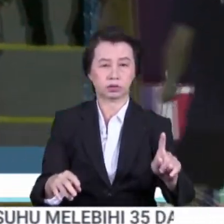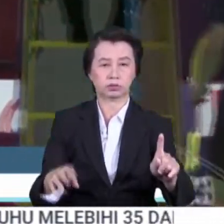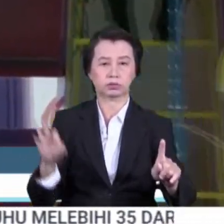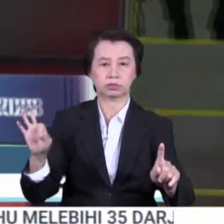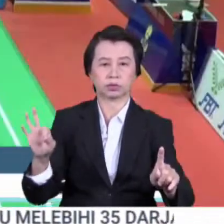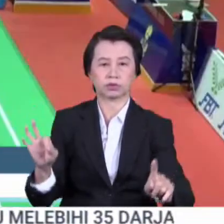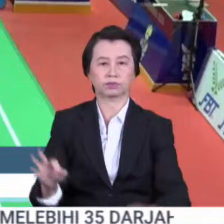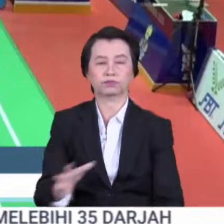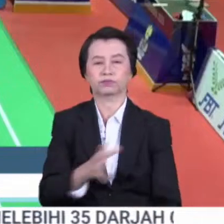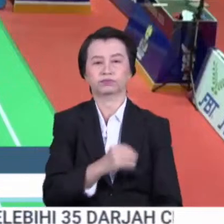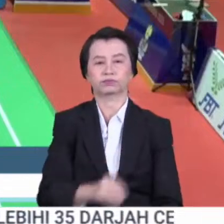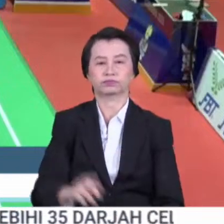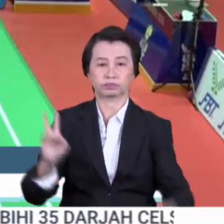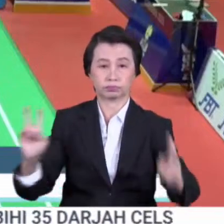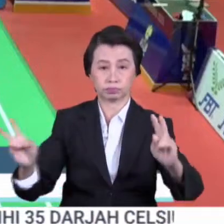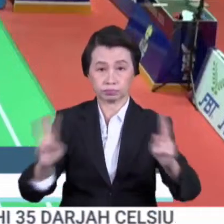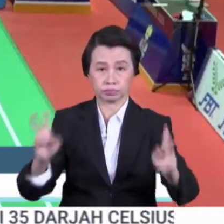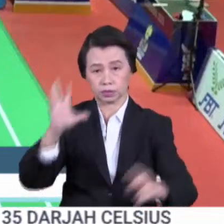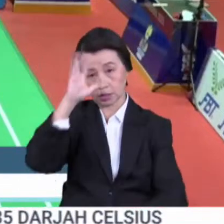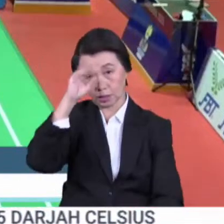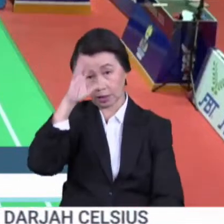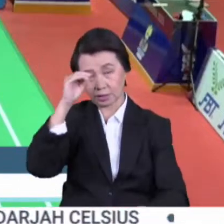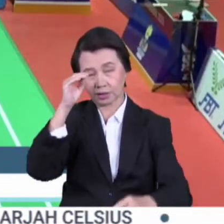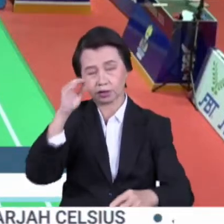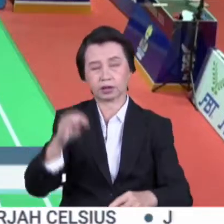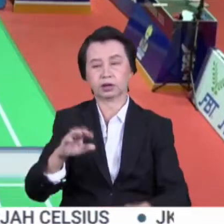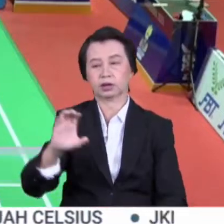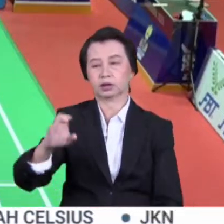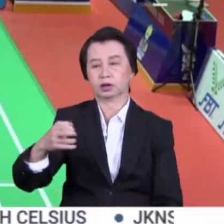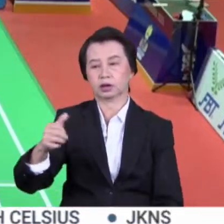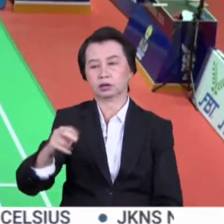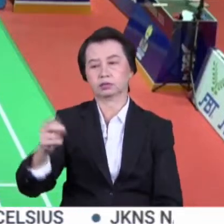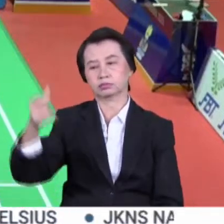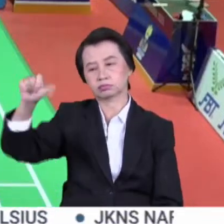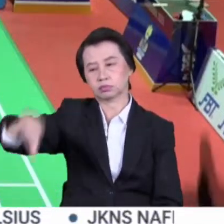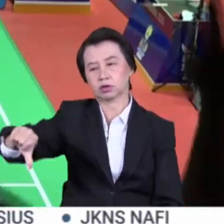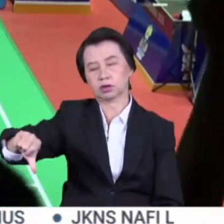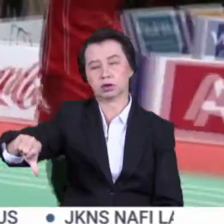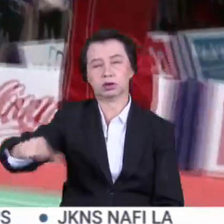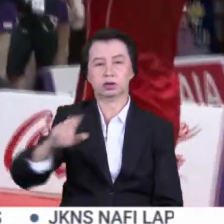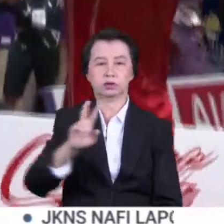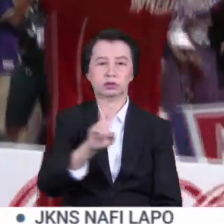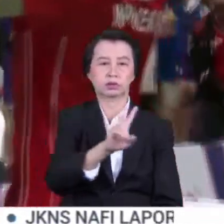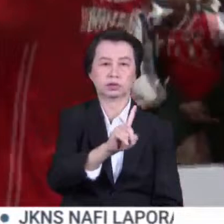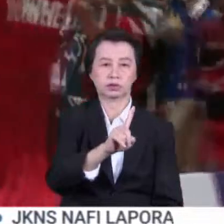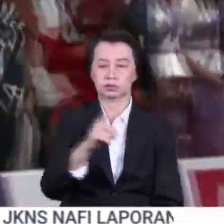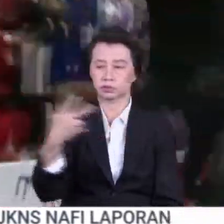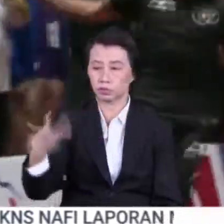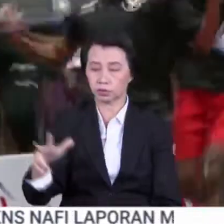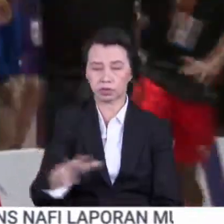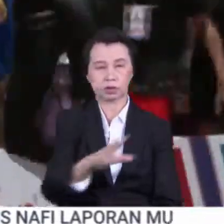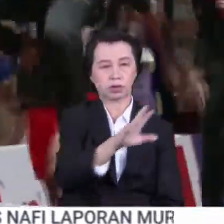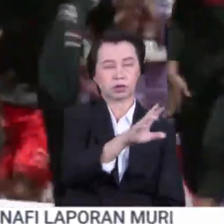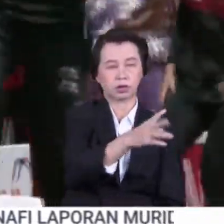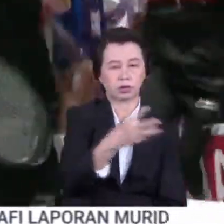Bergu lelaki kedua negara Chia Wei Jing Yu Zun turut tewas dengan keputusan